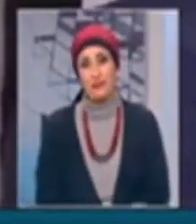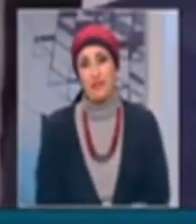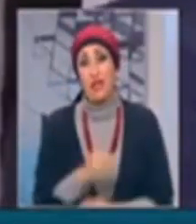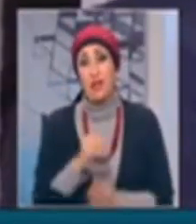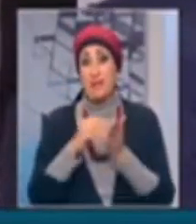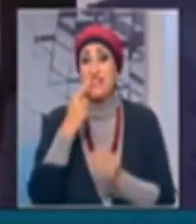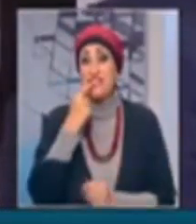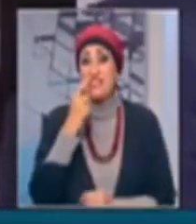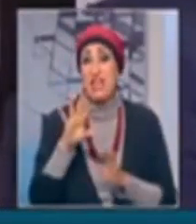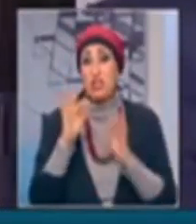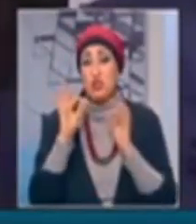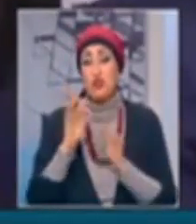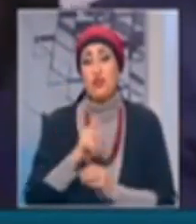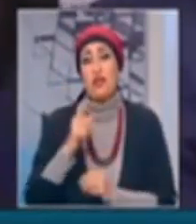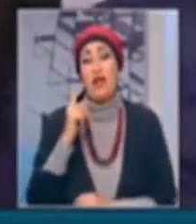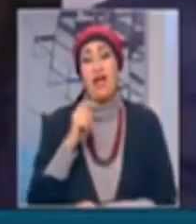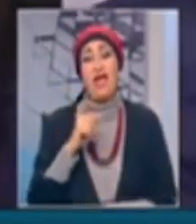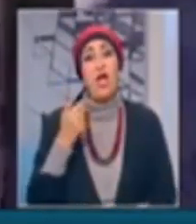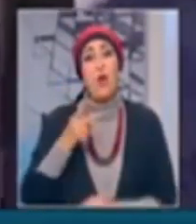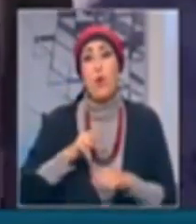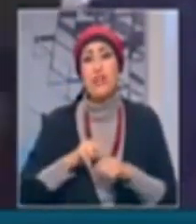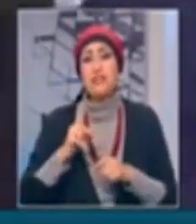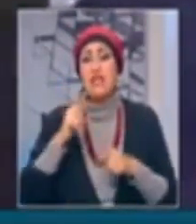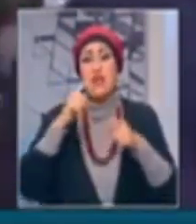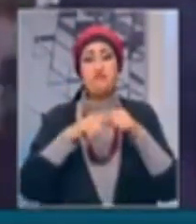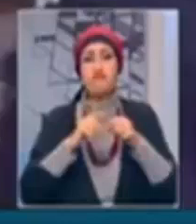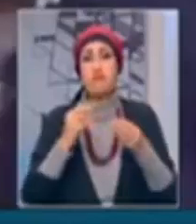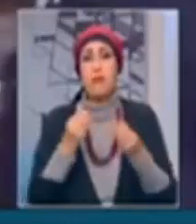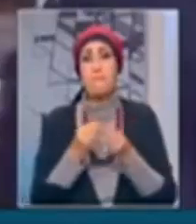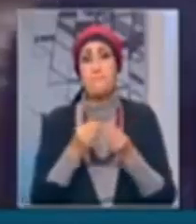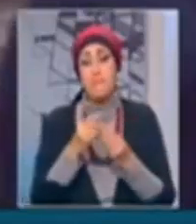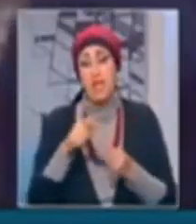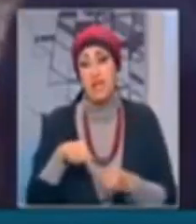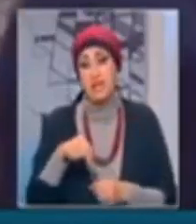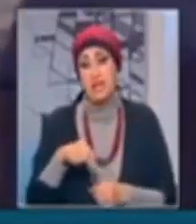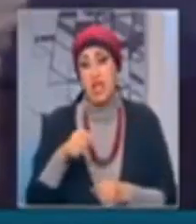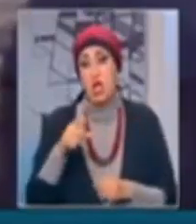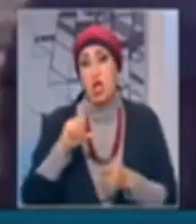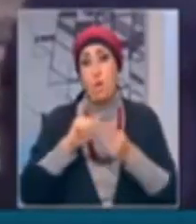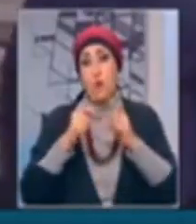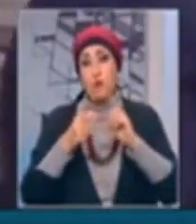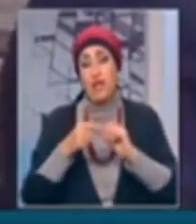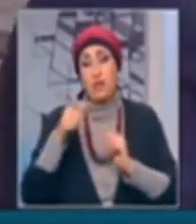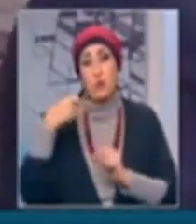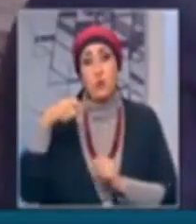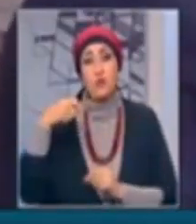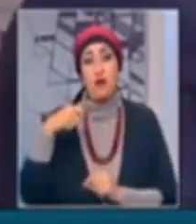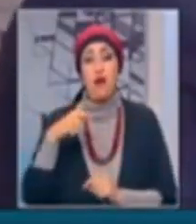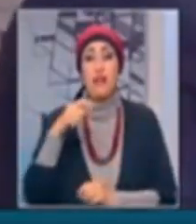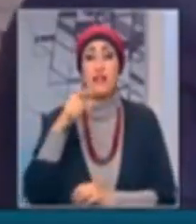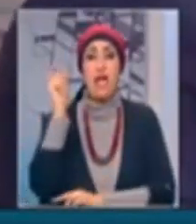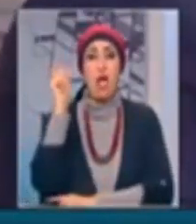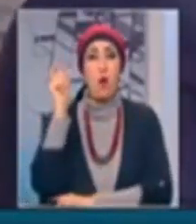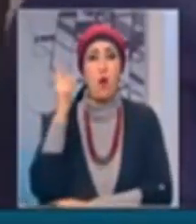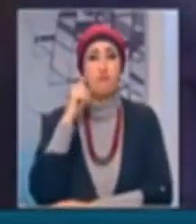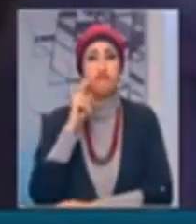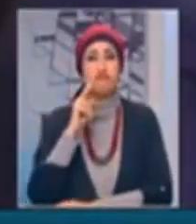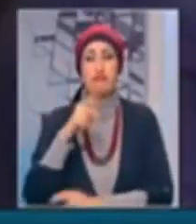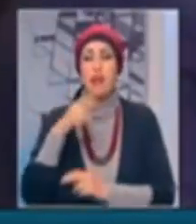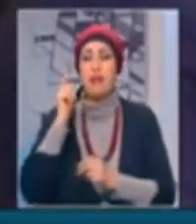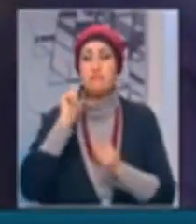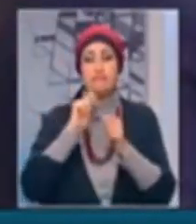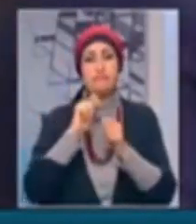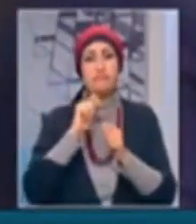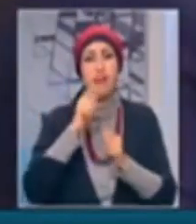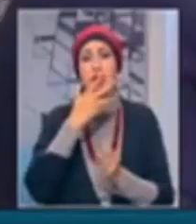العام 2021، وماذا عن التعاون المثمر بين محافظة بورسعيد ووزارة الأوقاف في إحلال وتجديد وصيانة